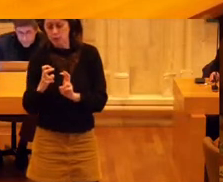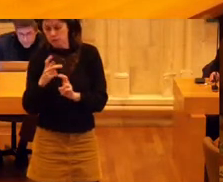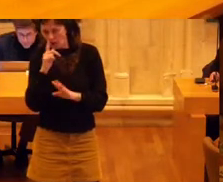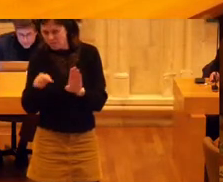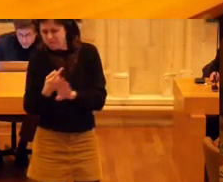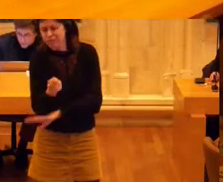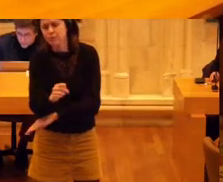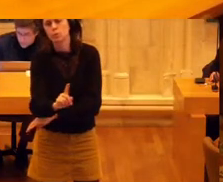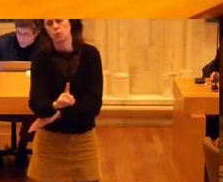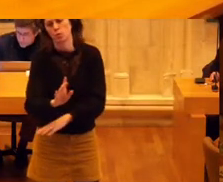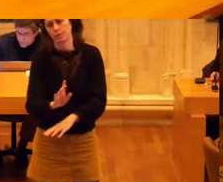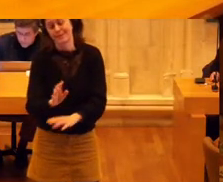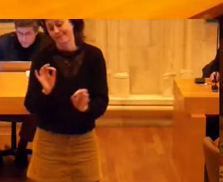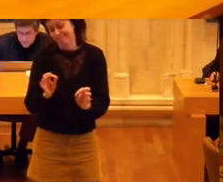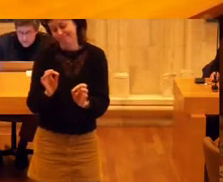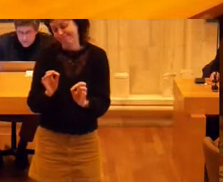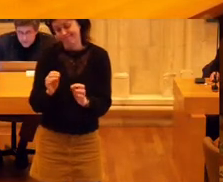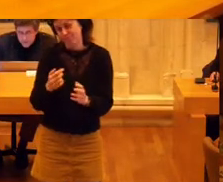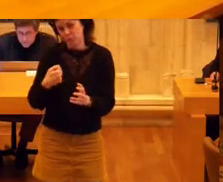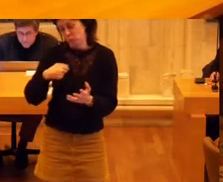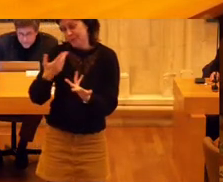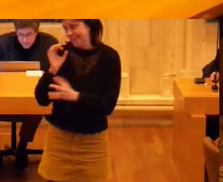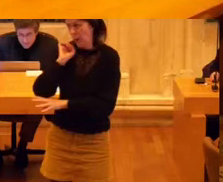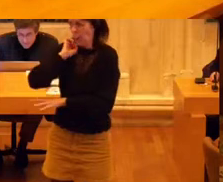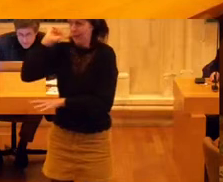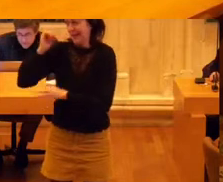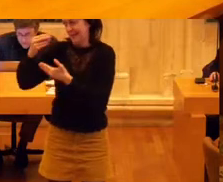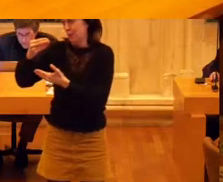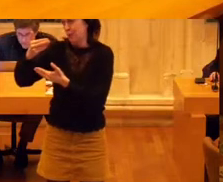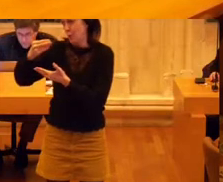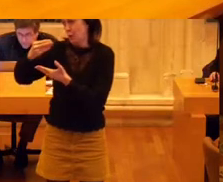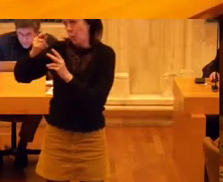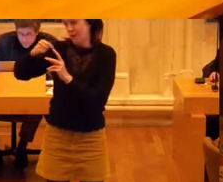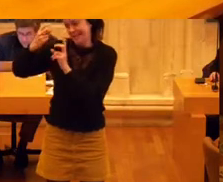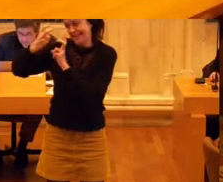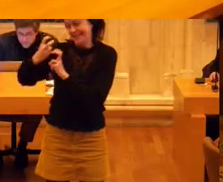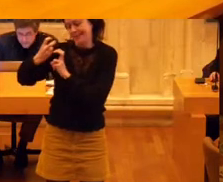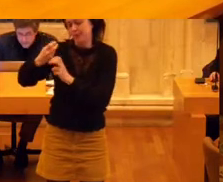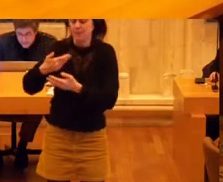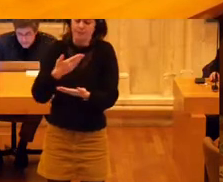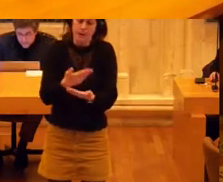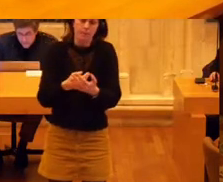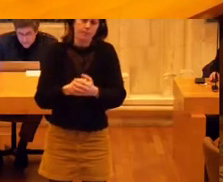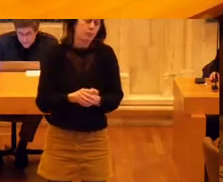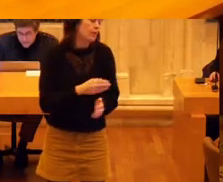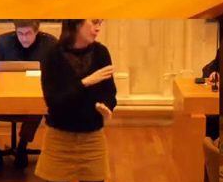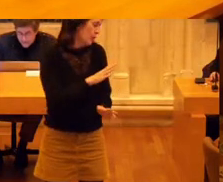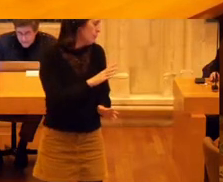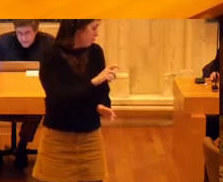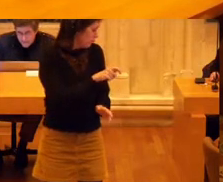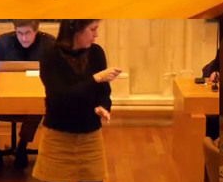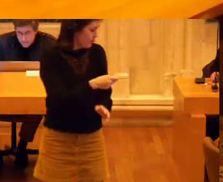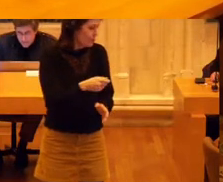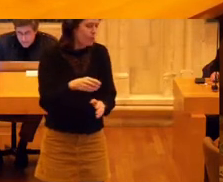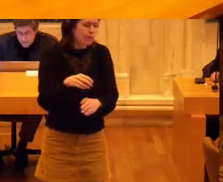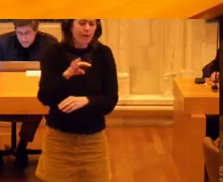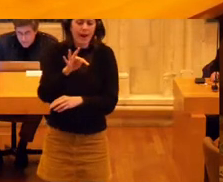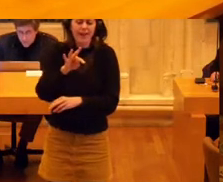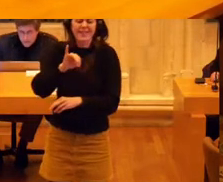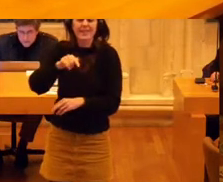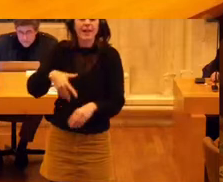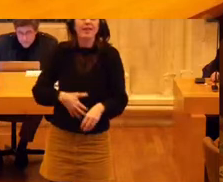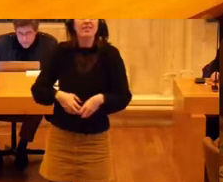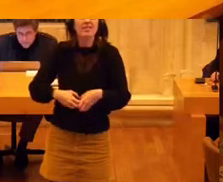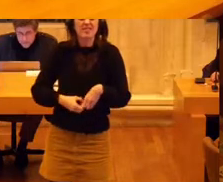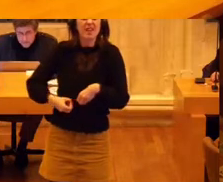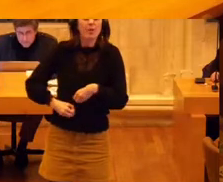vraiment en fonction des contraintes actuelles. Et je partage l'importance de la Tripière d'Or tout à fait.